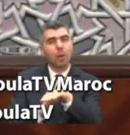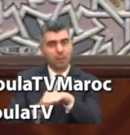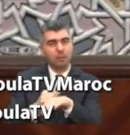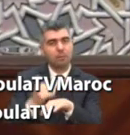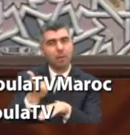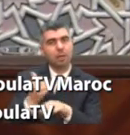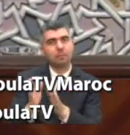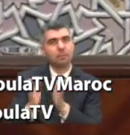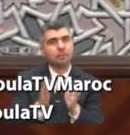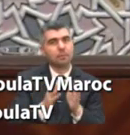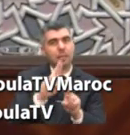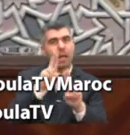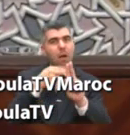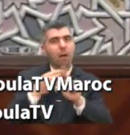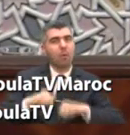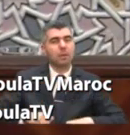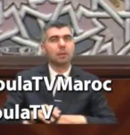جواب السيد الوزير، تفضلوا.